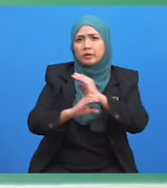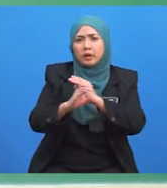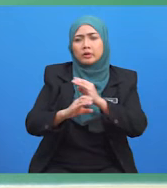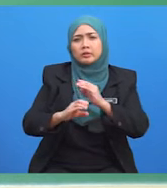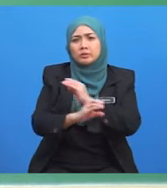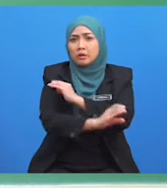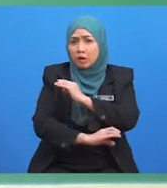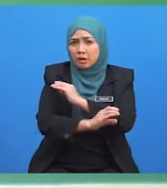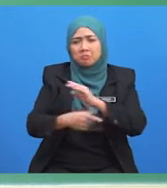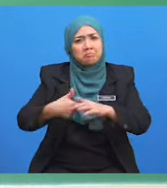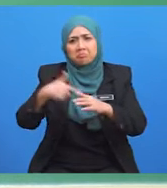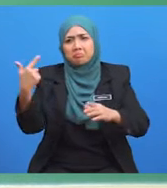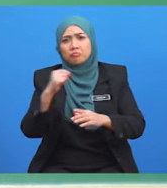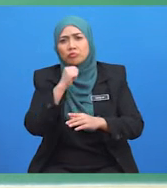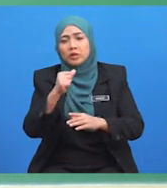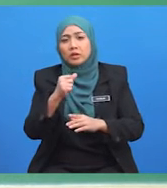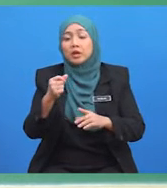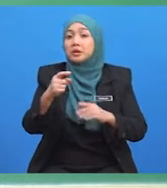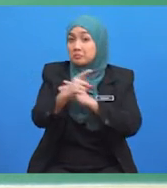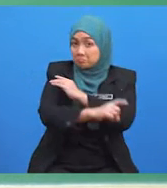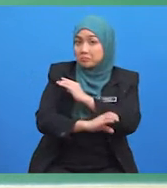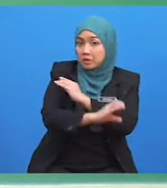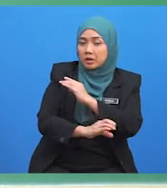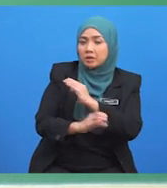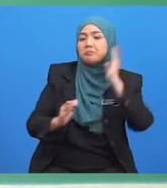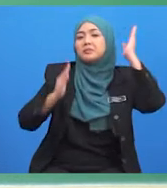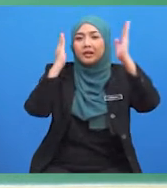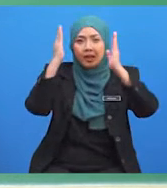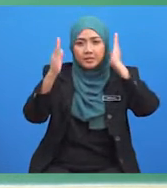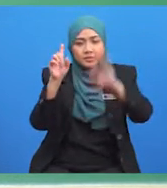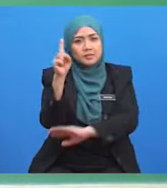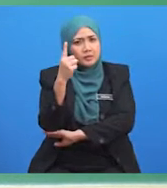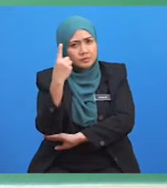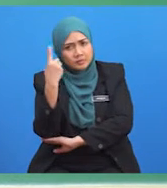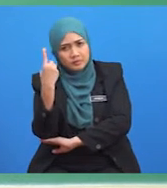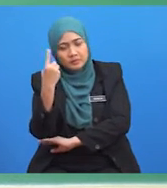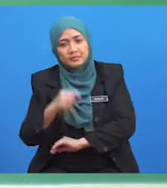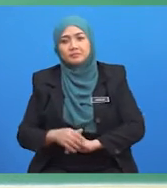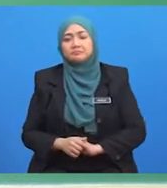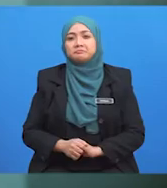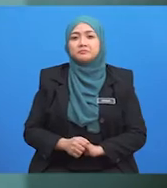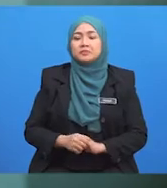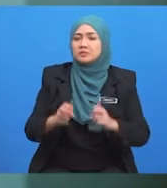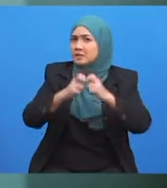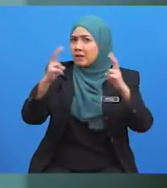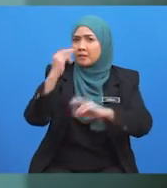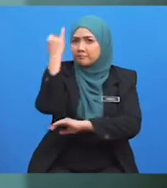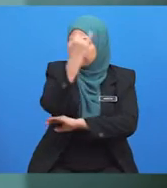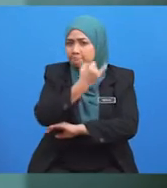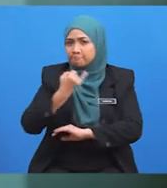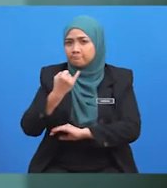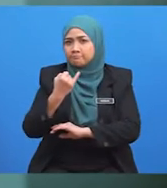ini diambil di negara kita, Malaysia. Indah alam sekitar di Malaysia ni.